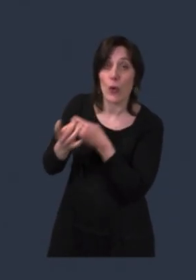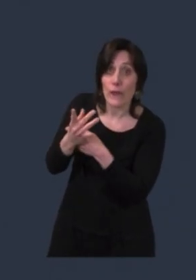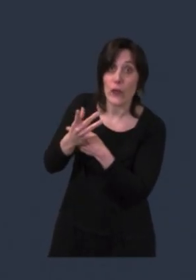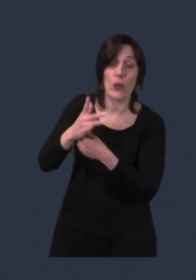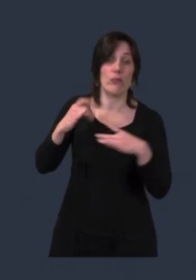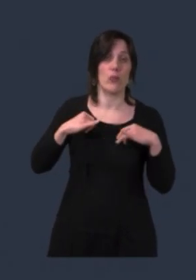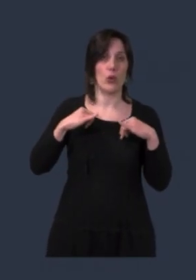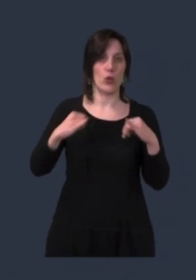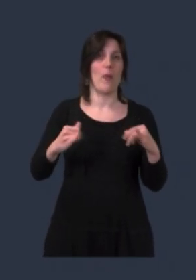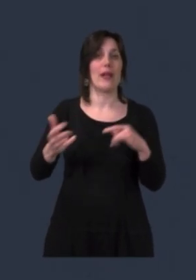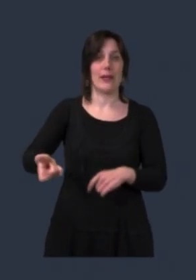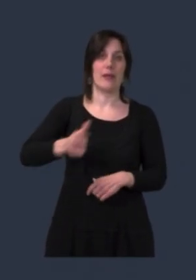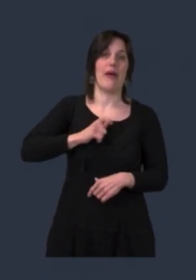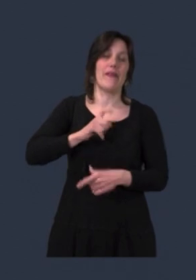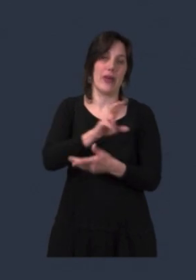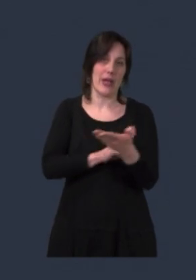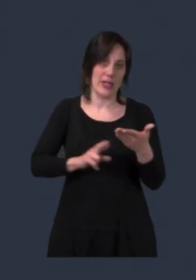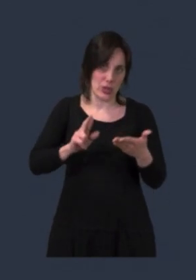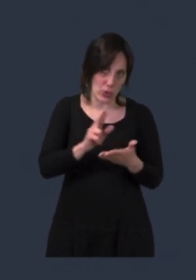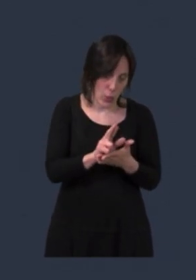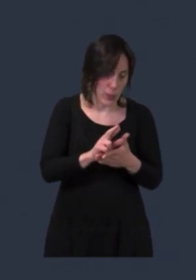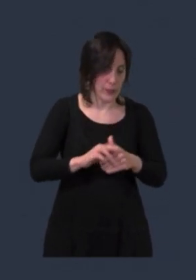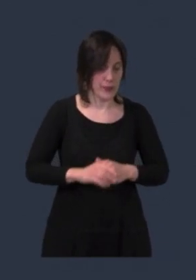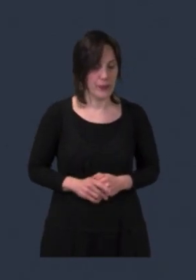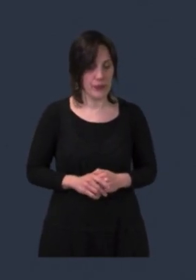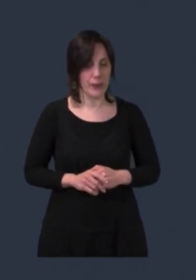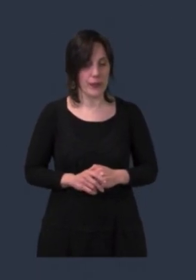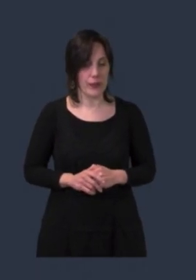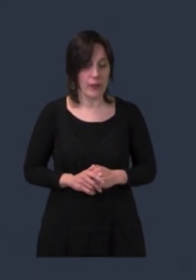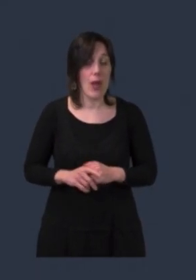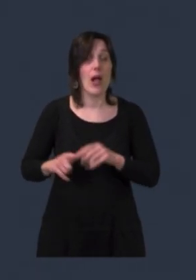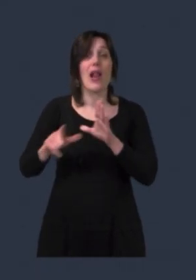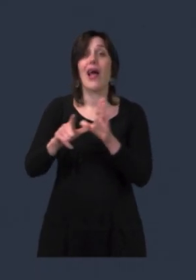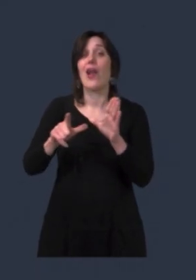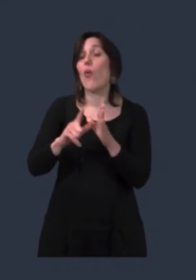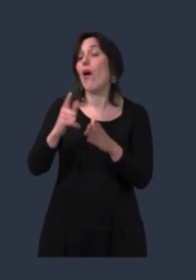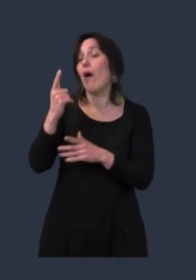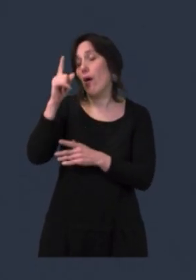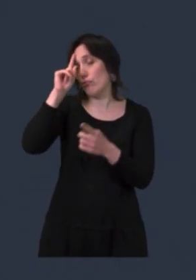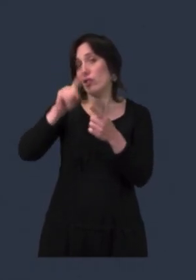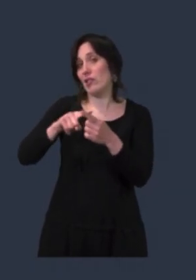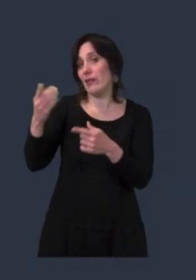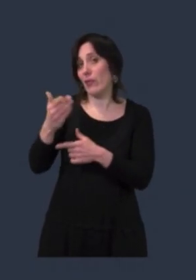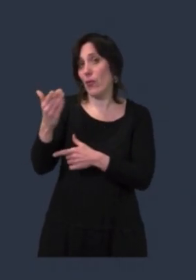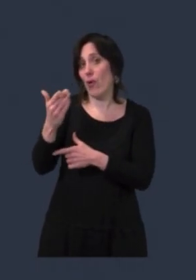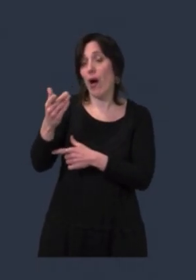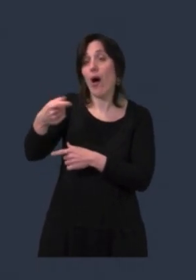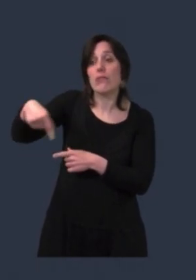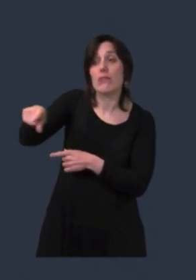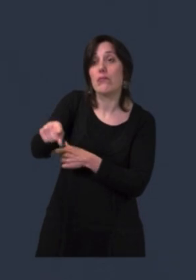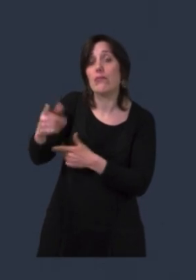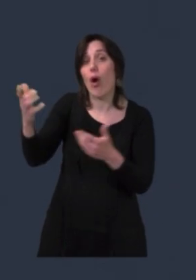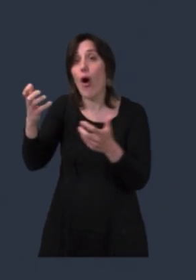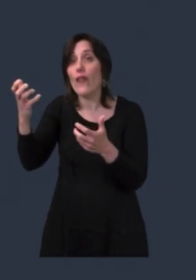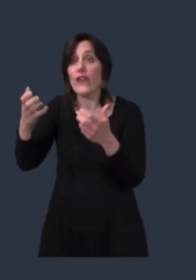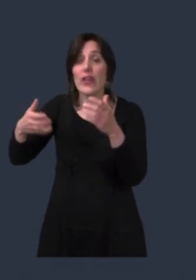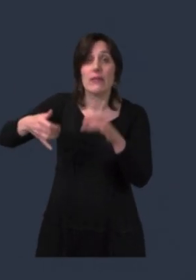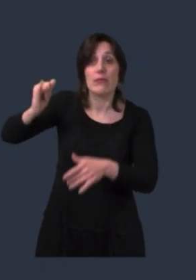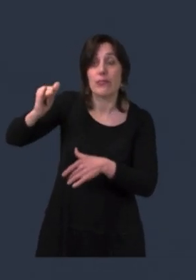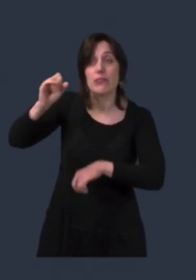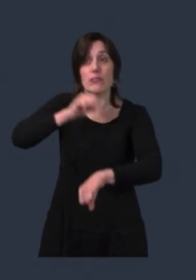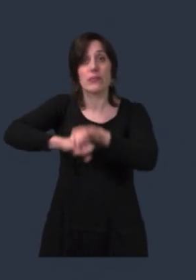ressort territorial. Le législateur entend ainsi encourager les communautés de communes qui le souhaitent à s'investir sur le